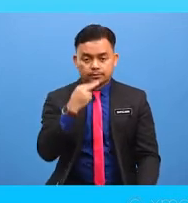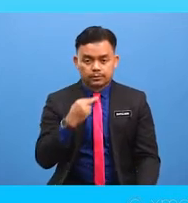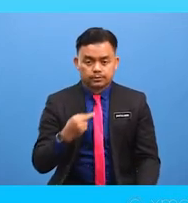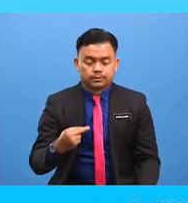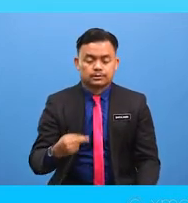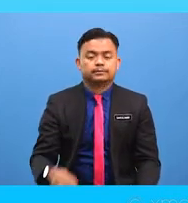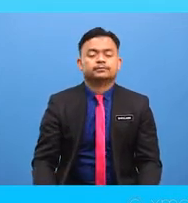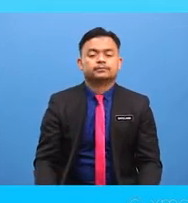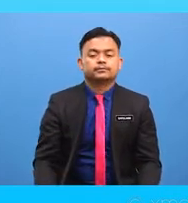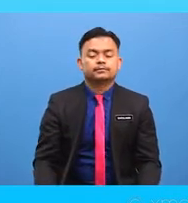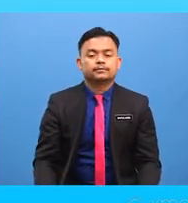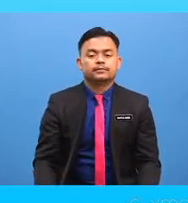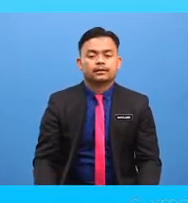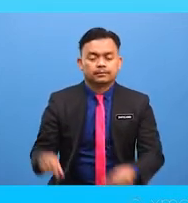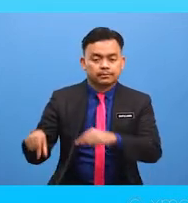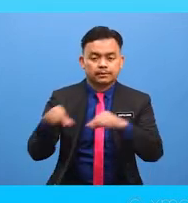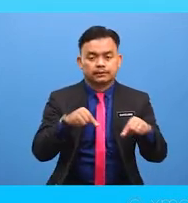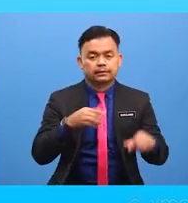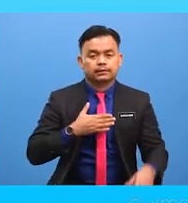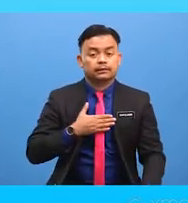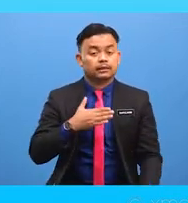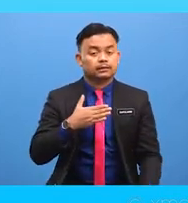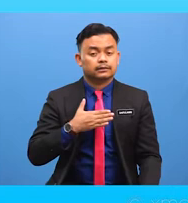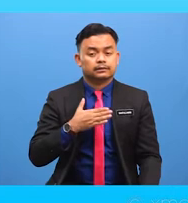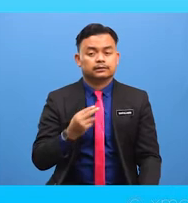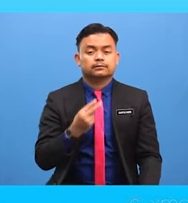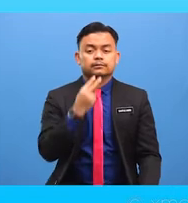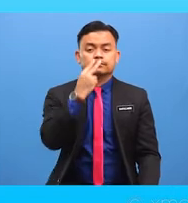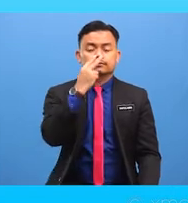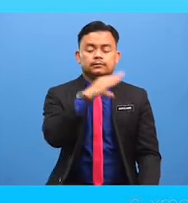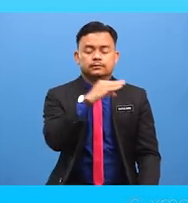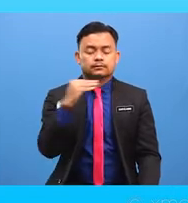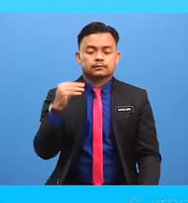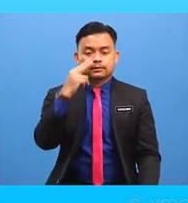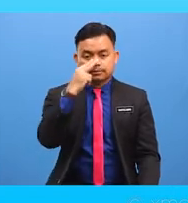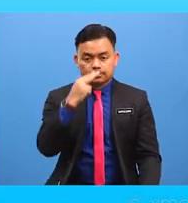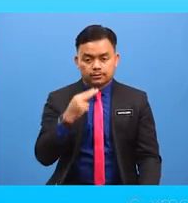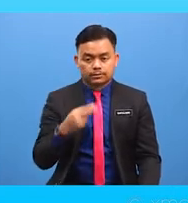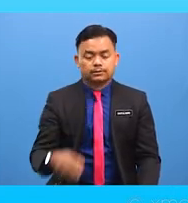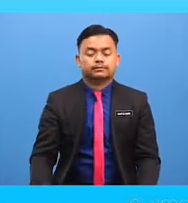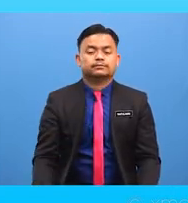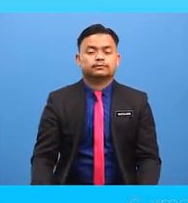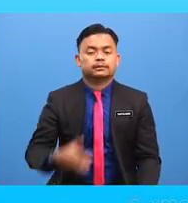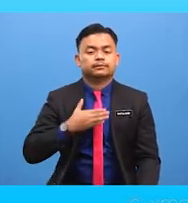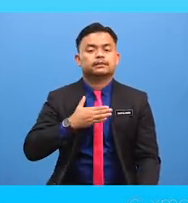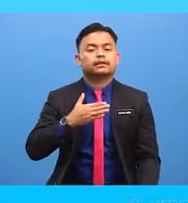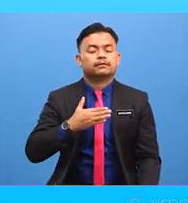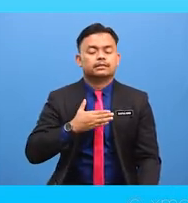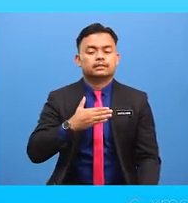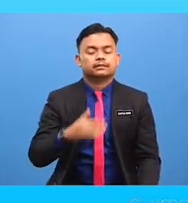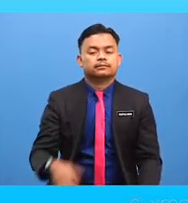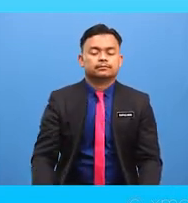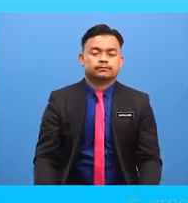pergerakan dada semasa menarik nafas dan menghembus nafas, dan kadar pernafasan. Kamu